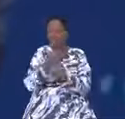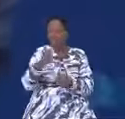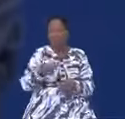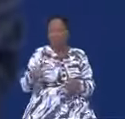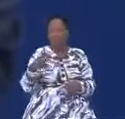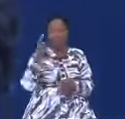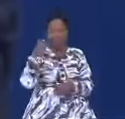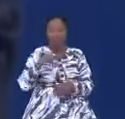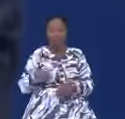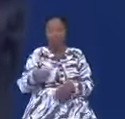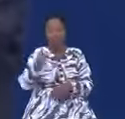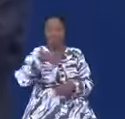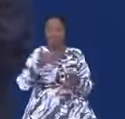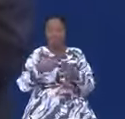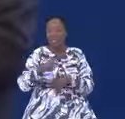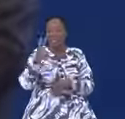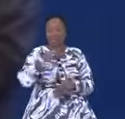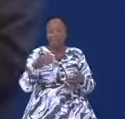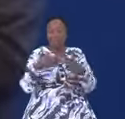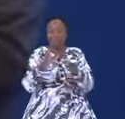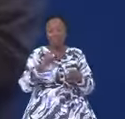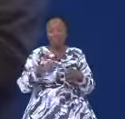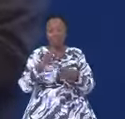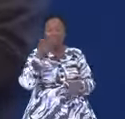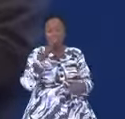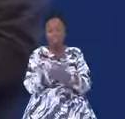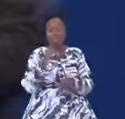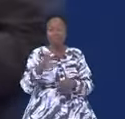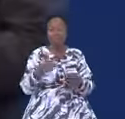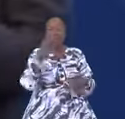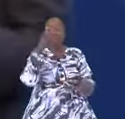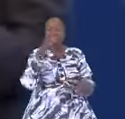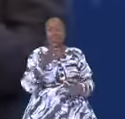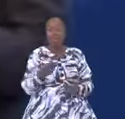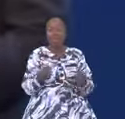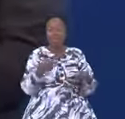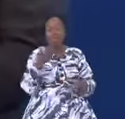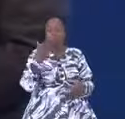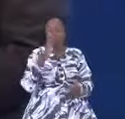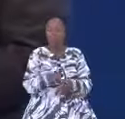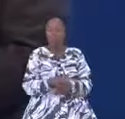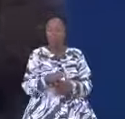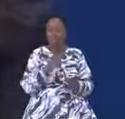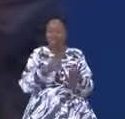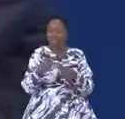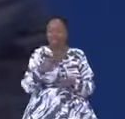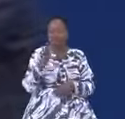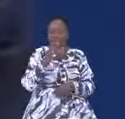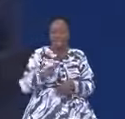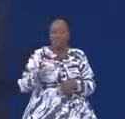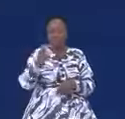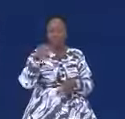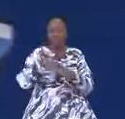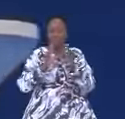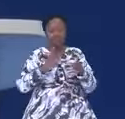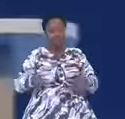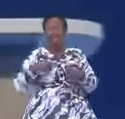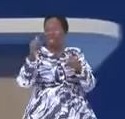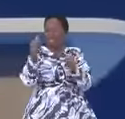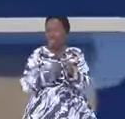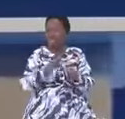à la terre promise nous sommes en voyage dans notre vie chacun est en voyage